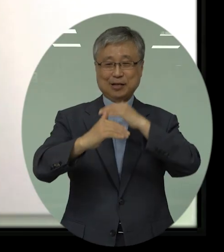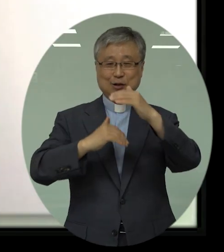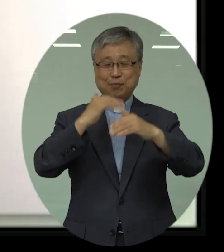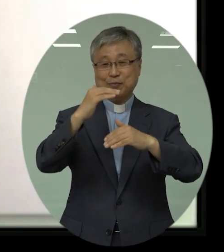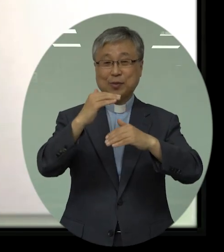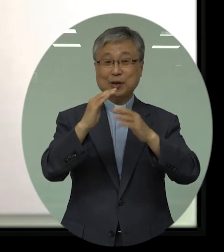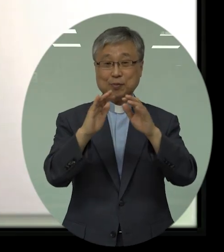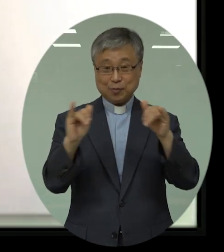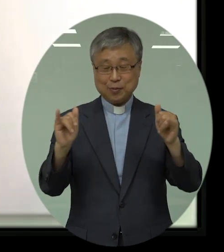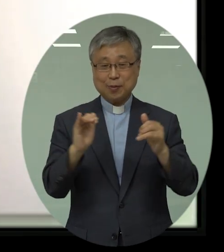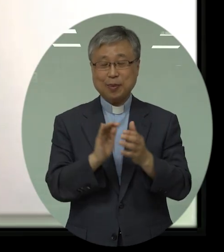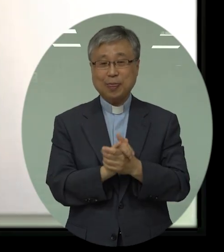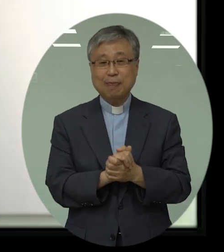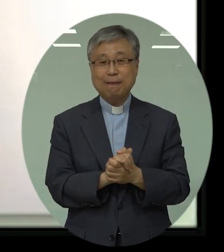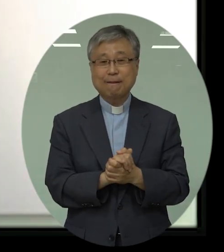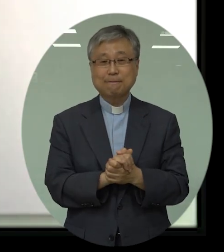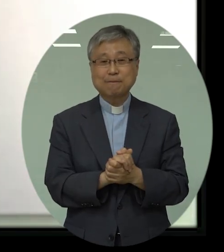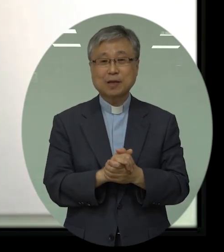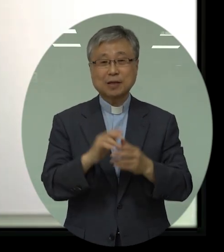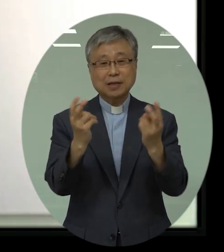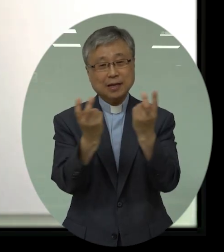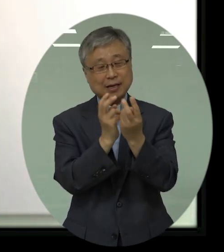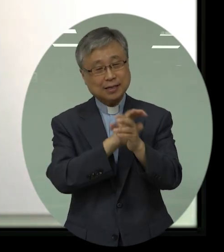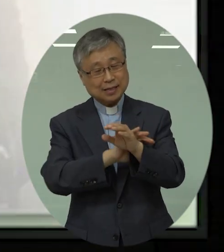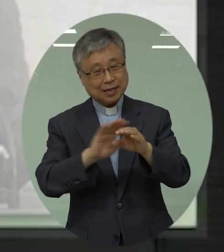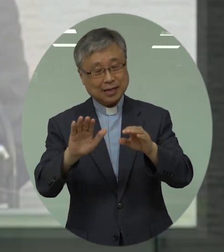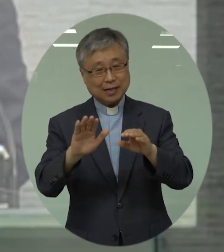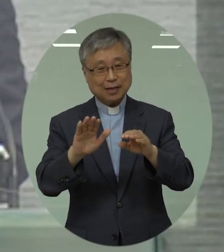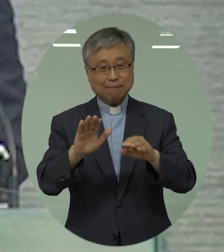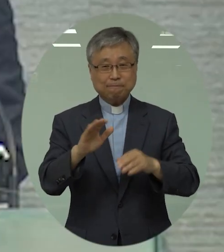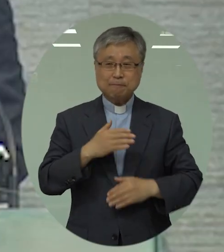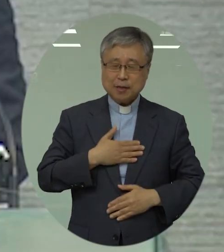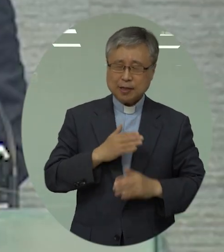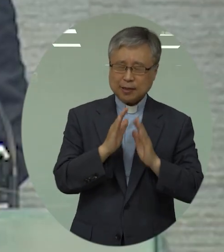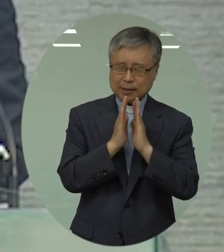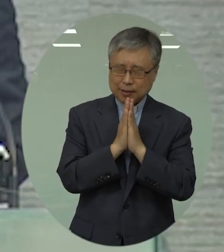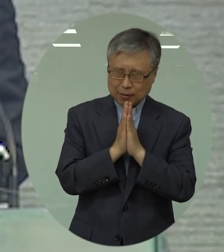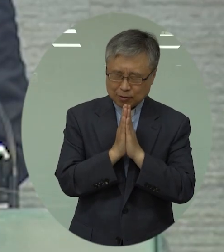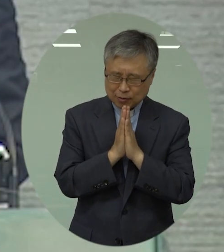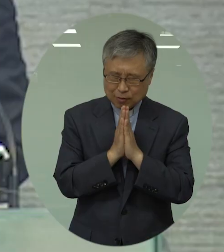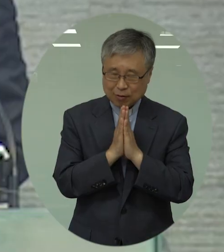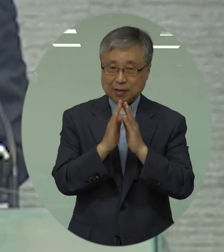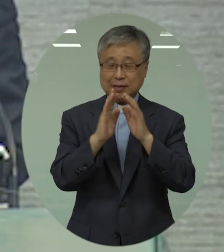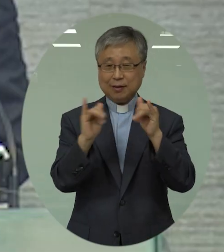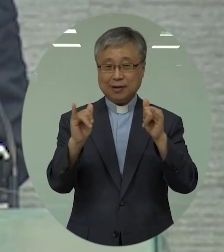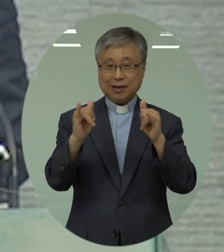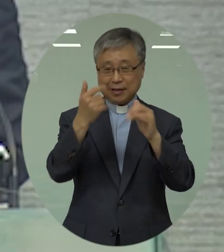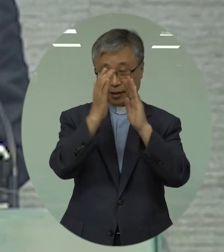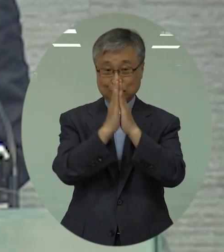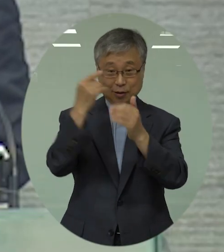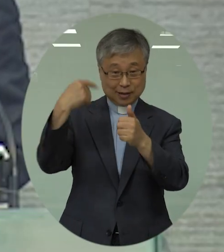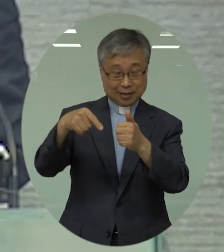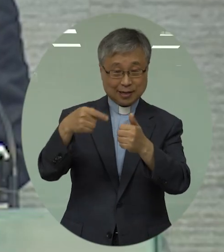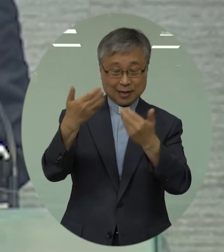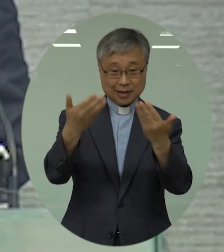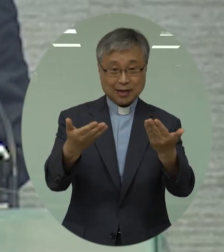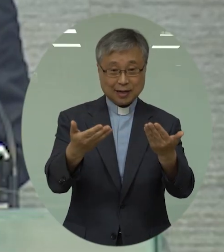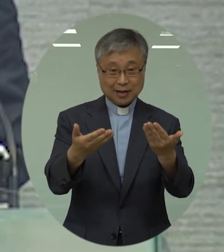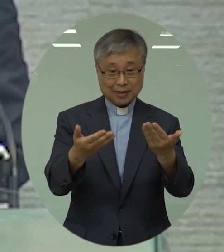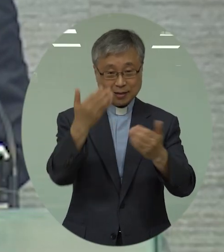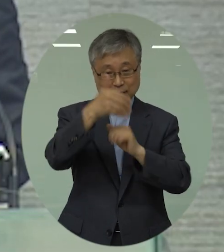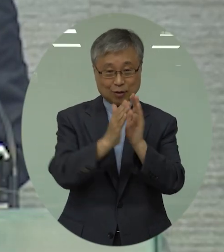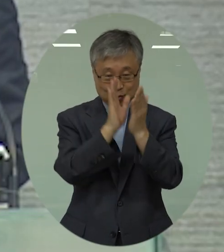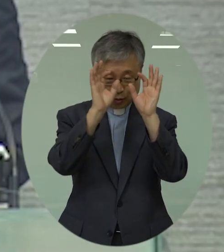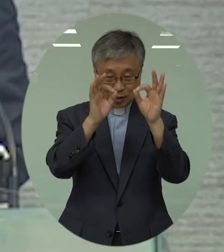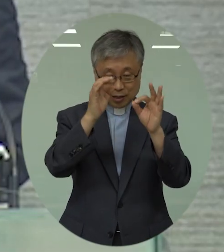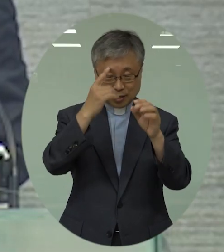근데 이분이 어떻게 내가 잘 우리 수도사들에게 기도를 가르칠까 생각하고 성경 보다가 깜빡 잠에